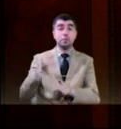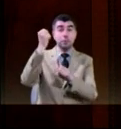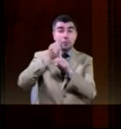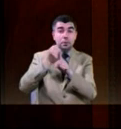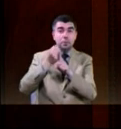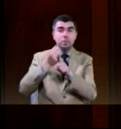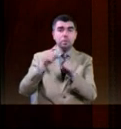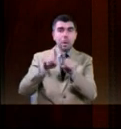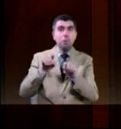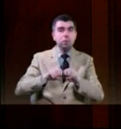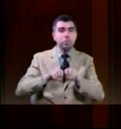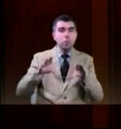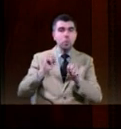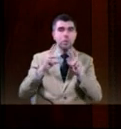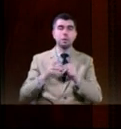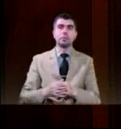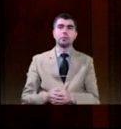هذا يعني ممكن.